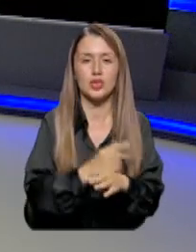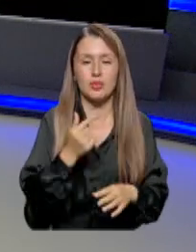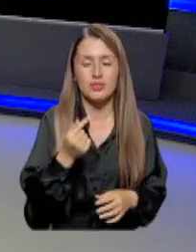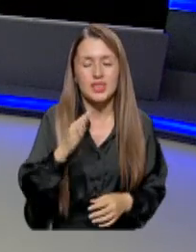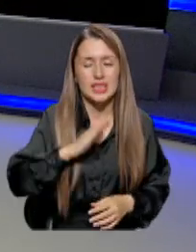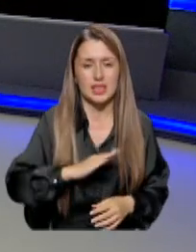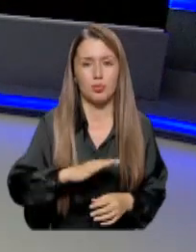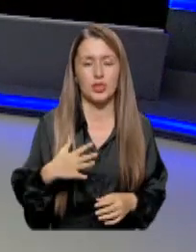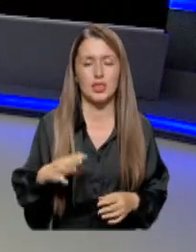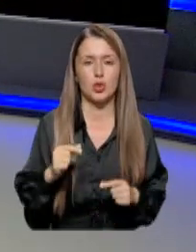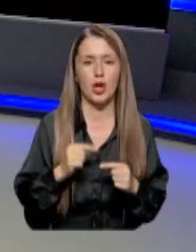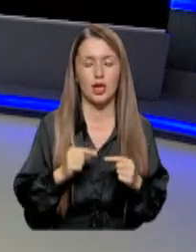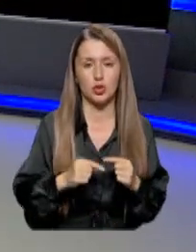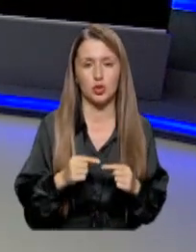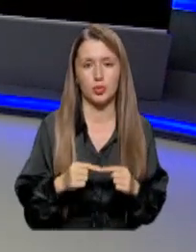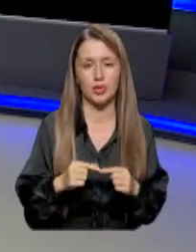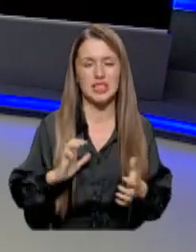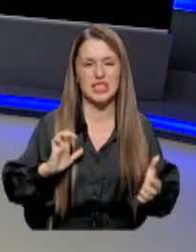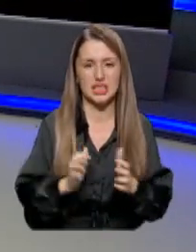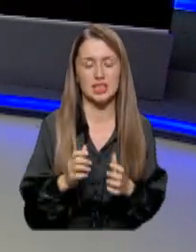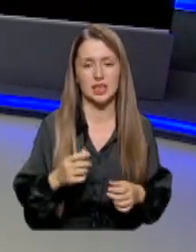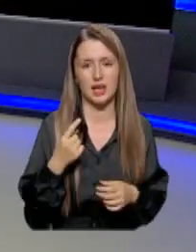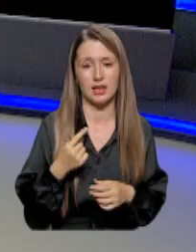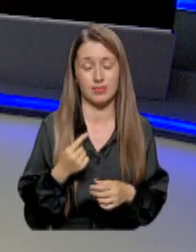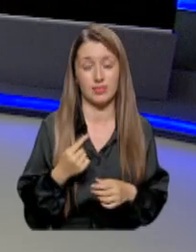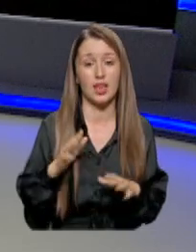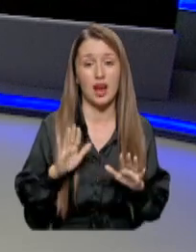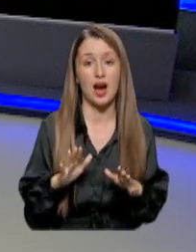sabır istiyor ekonomik krize karşılık. Ama